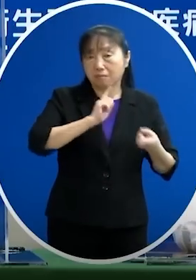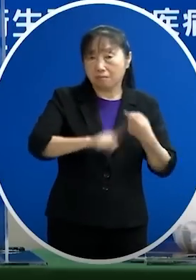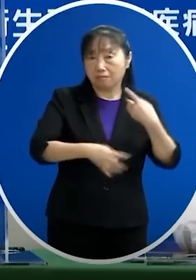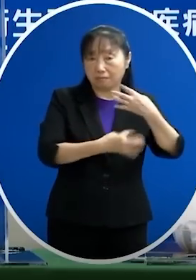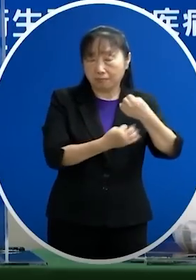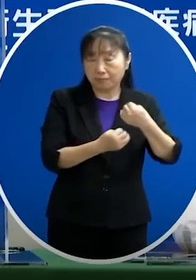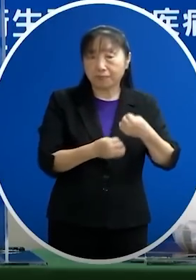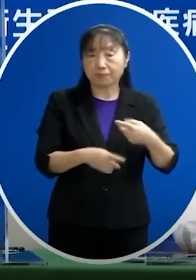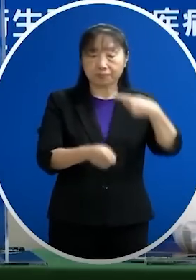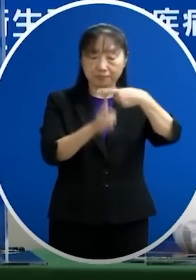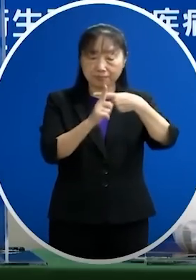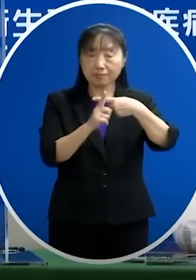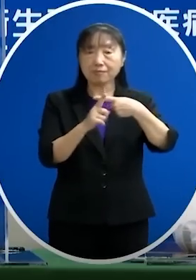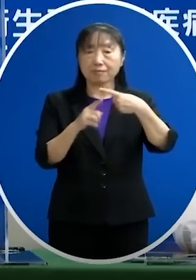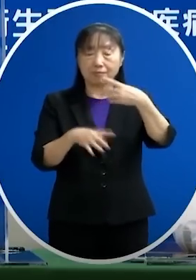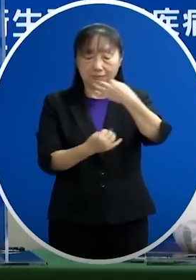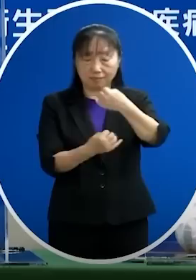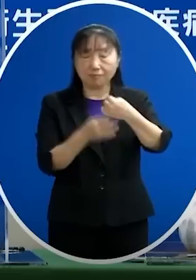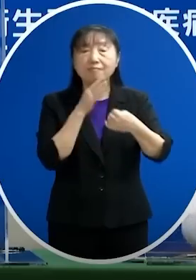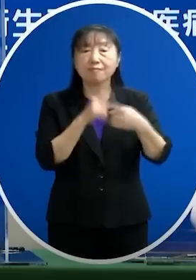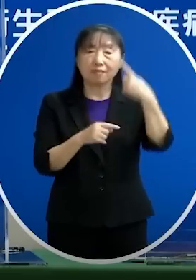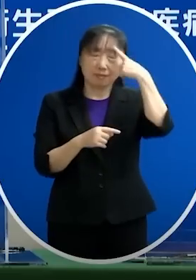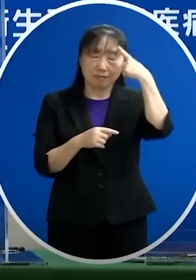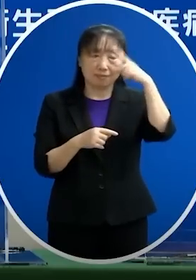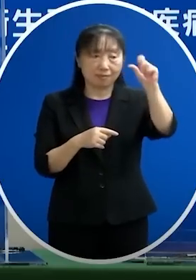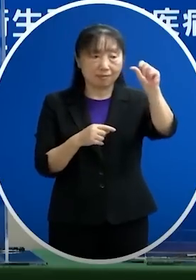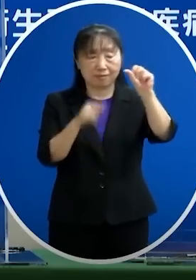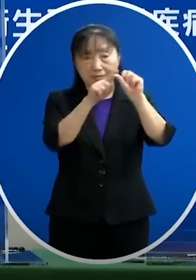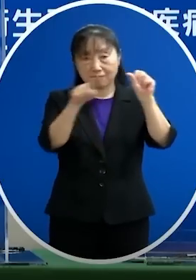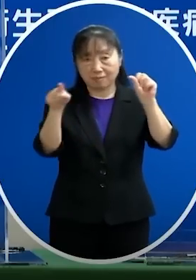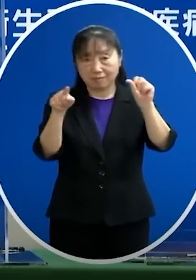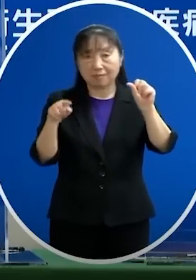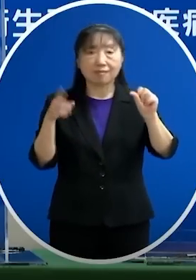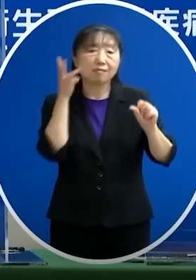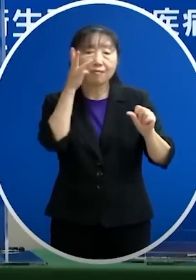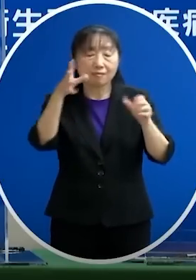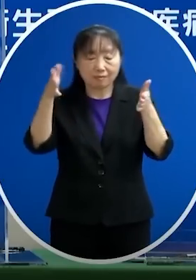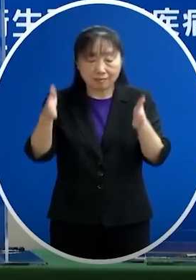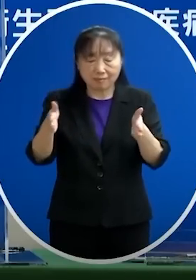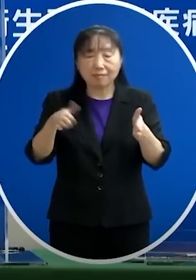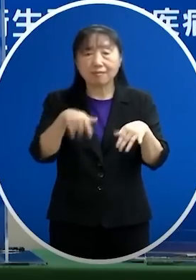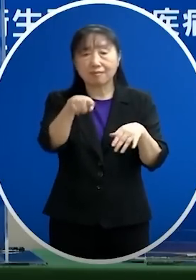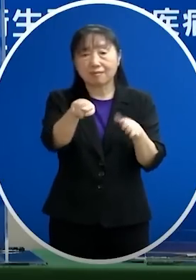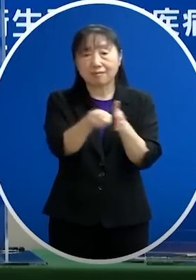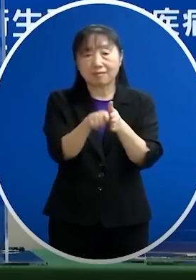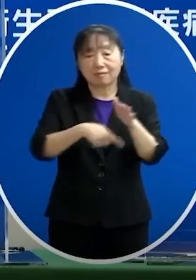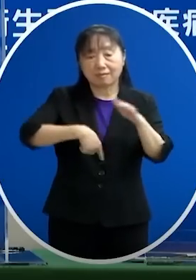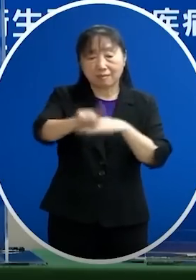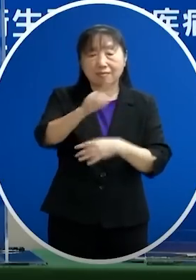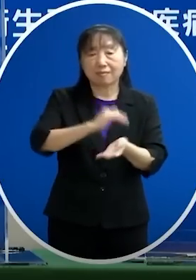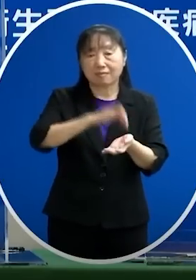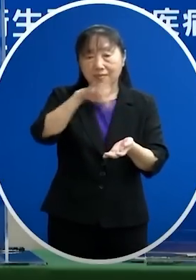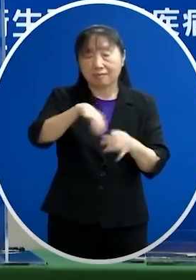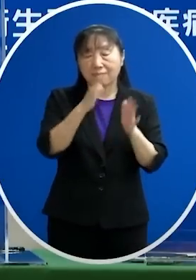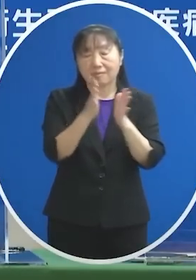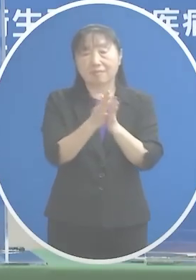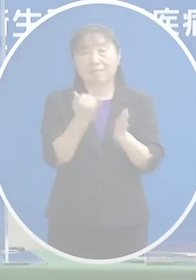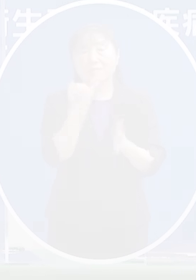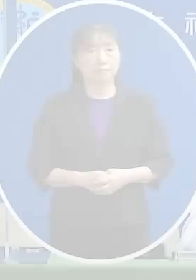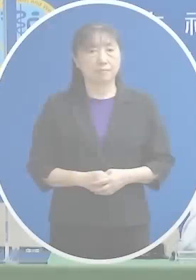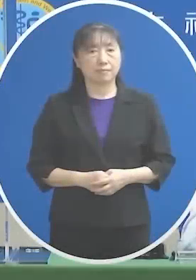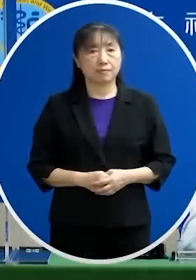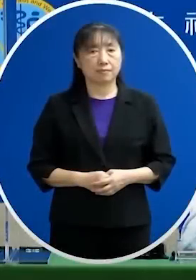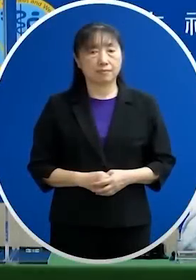性日15天以上至3个月内，得免除相关住院筛检及定期筛检的规